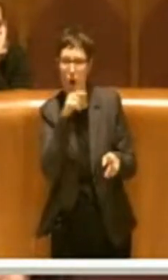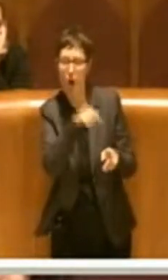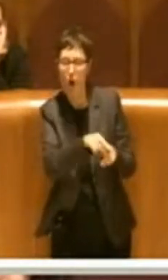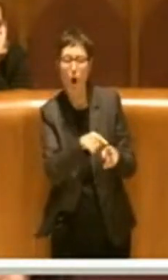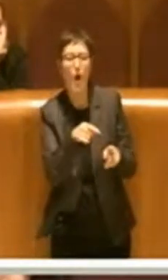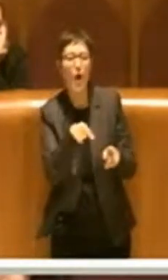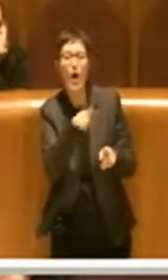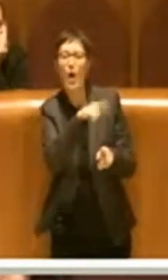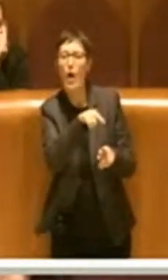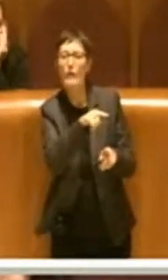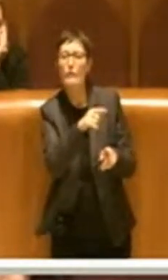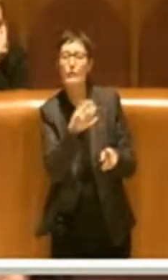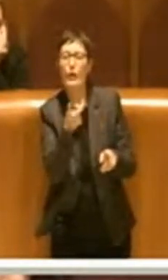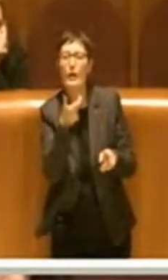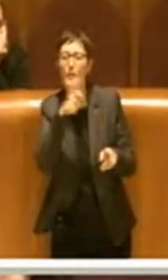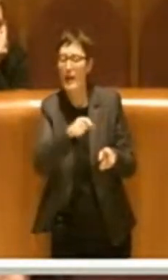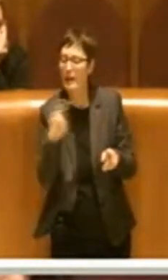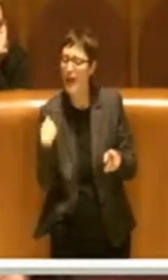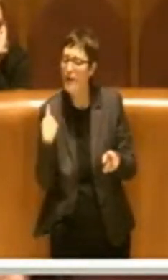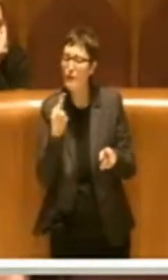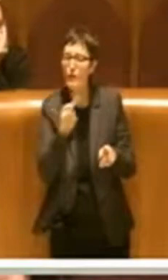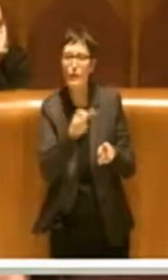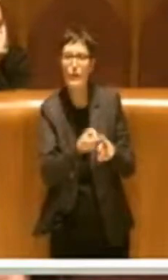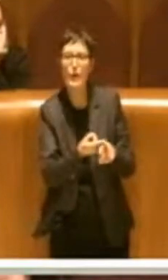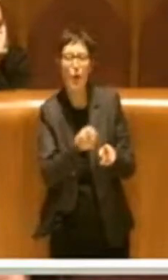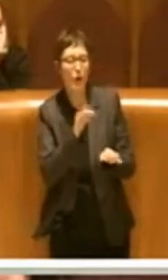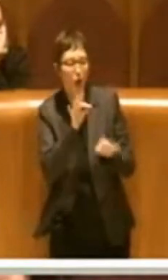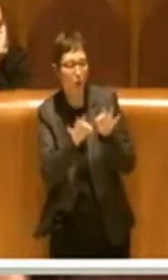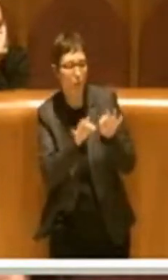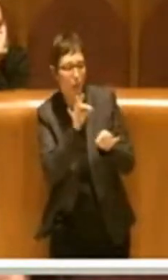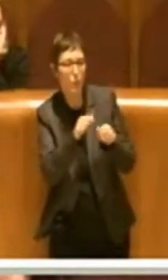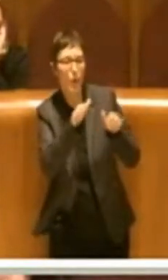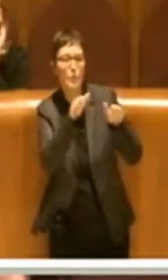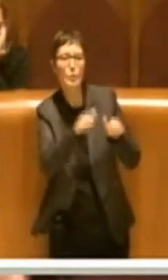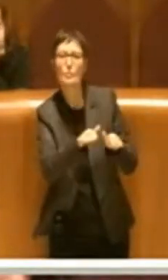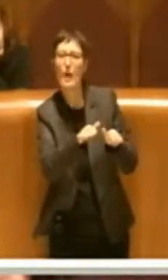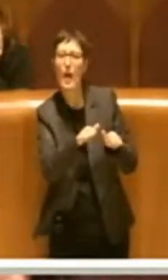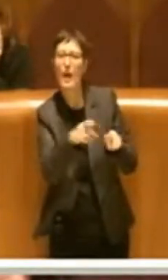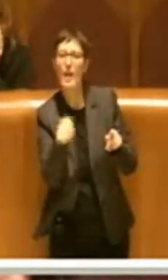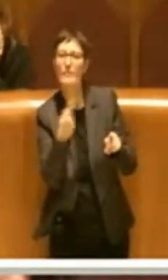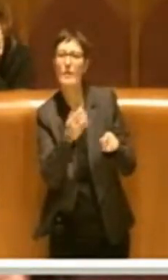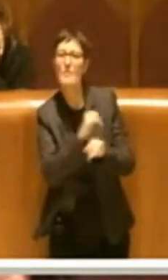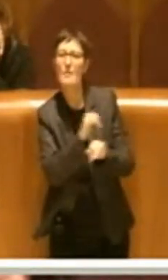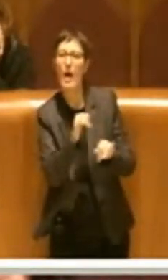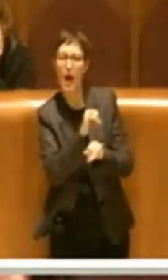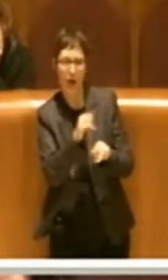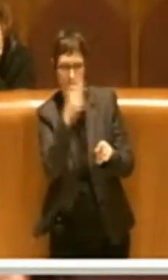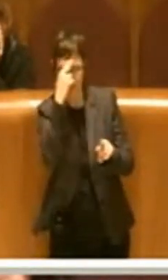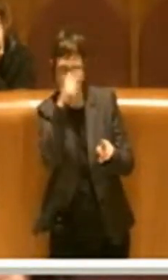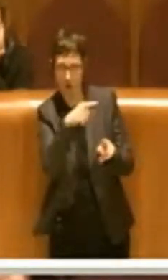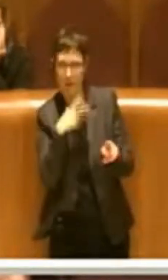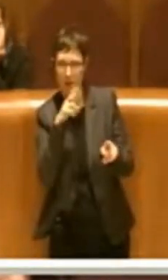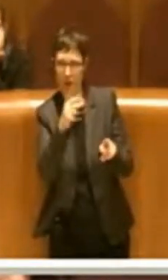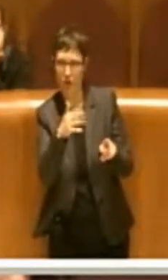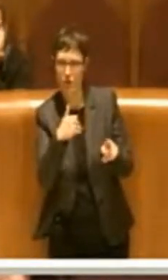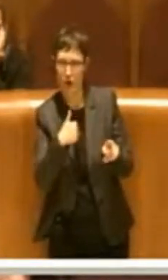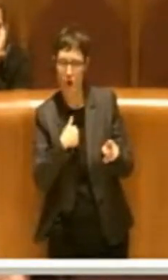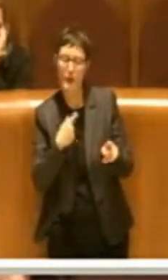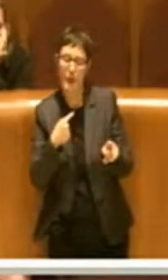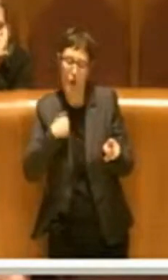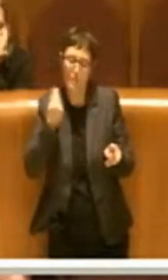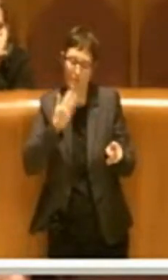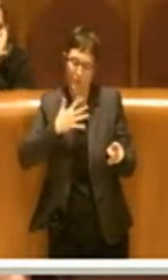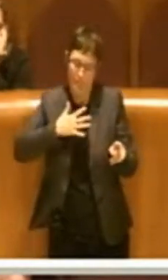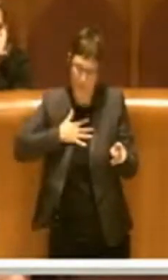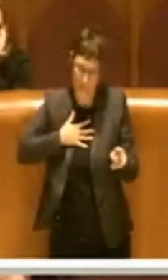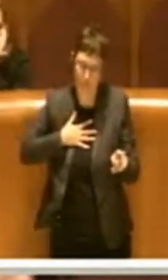non l'avevate blindata in qualche modo. Vi lo ricordate che ve l'ho detta questa cosa? Io ho anche una mia idea, ma non ve la